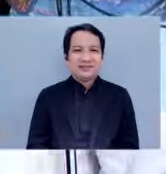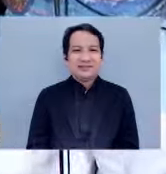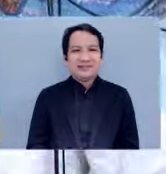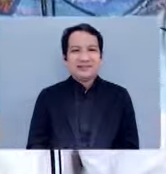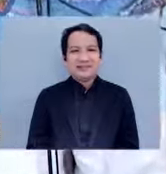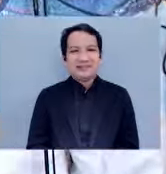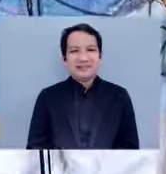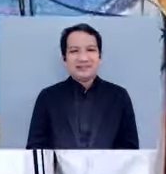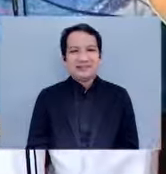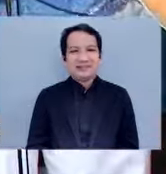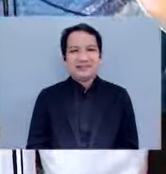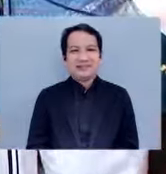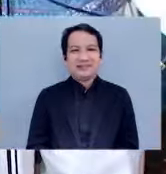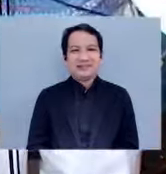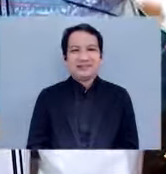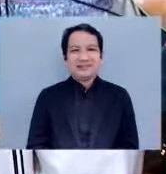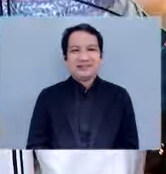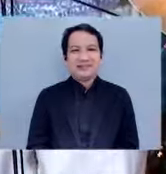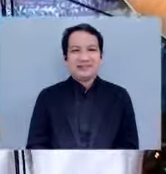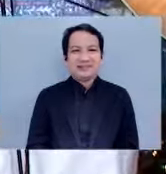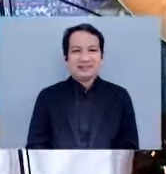diba?